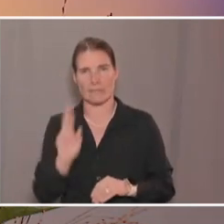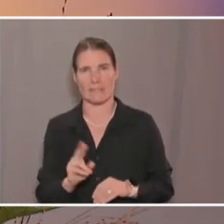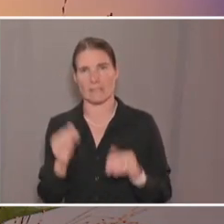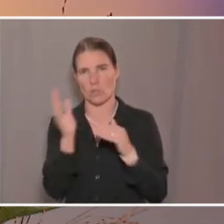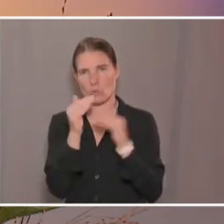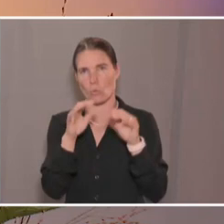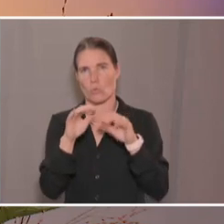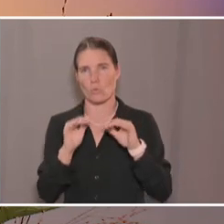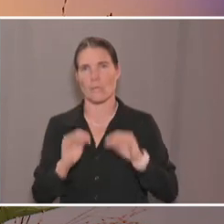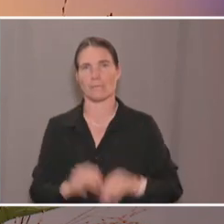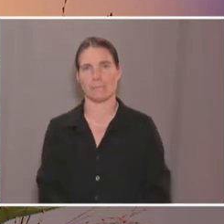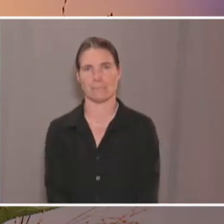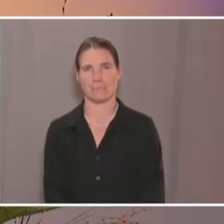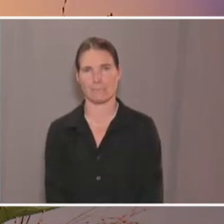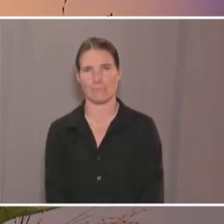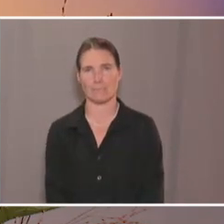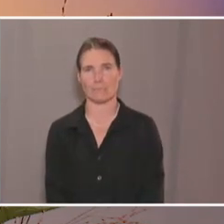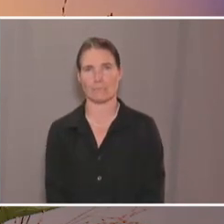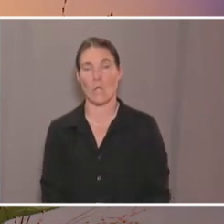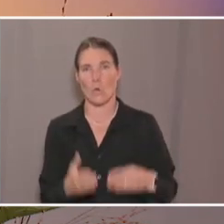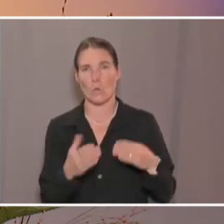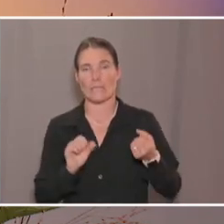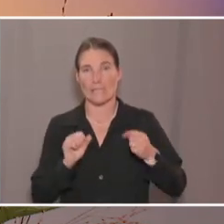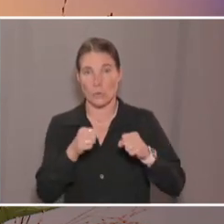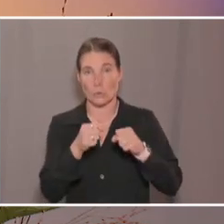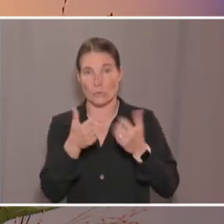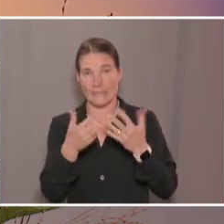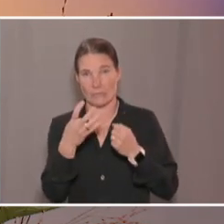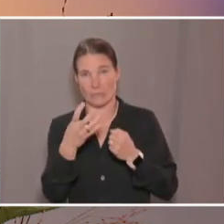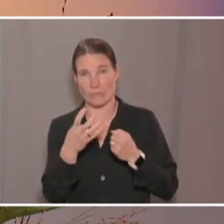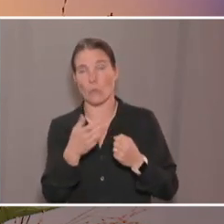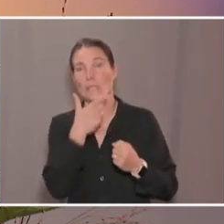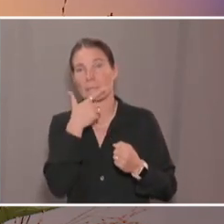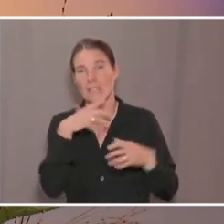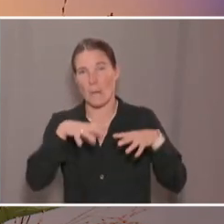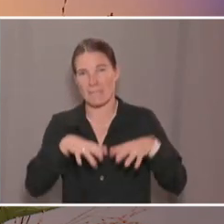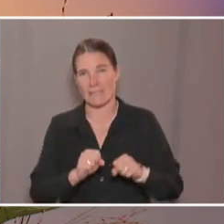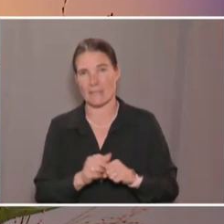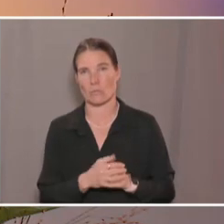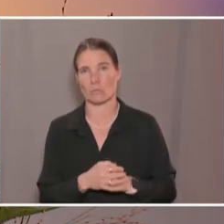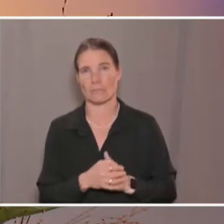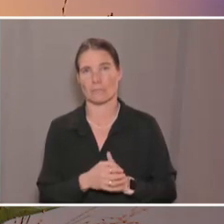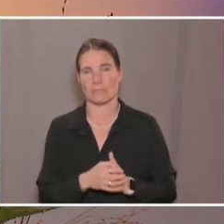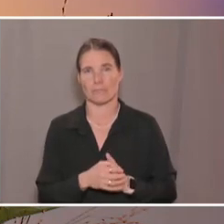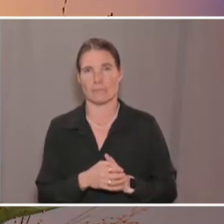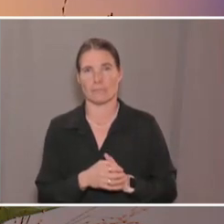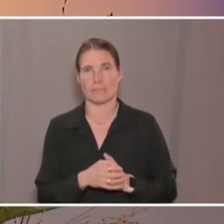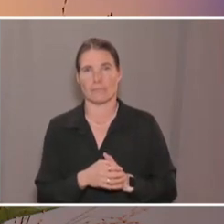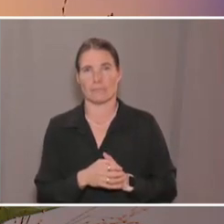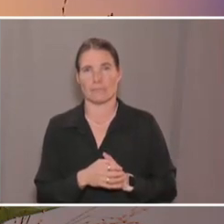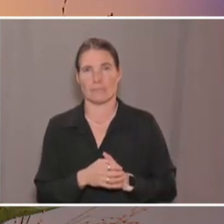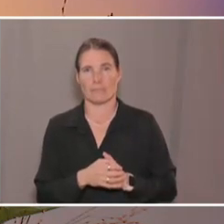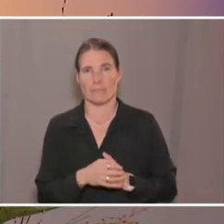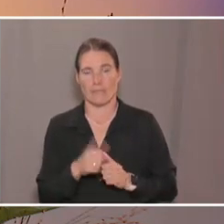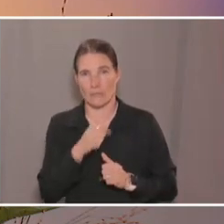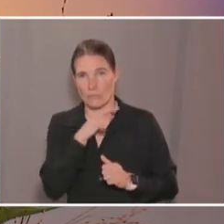Strukturen. Schon kurz nach der Gründung der Hochschule, noch unter britischer Besatzung, hatte es erste einschlägige Vorstöße